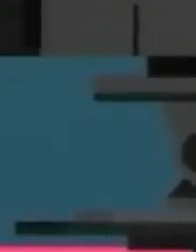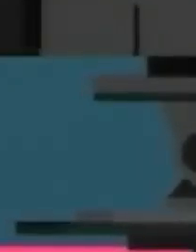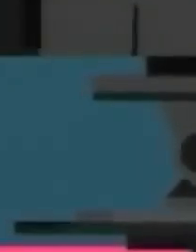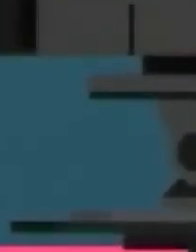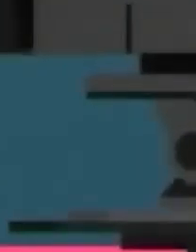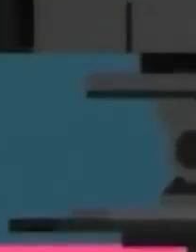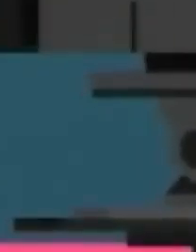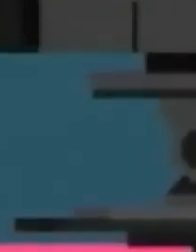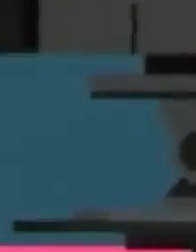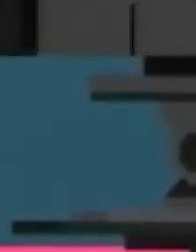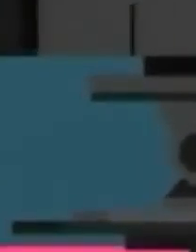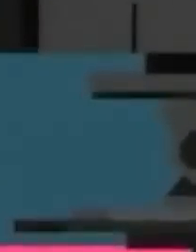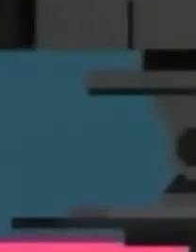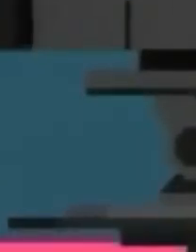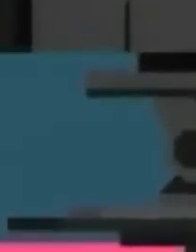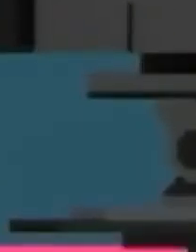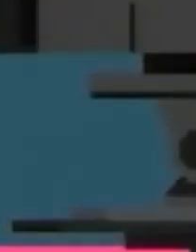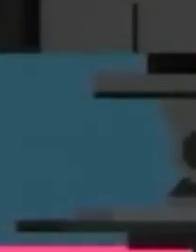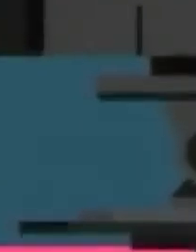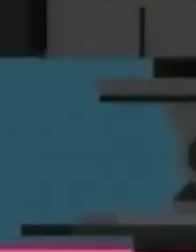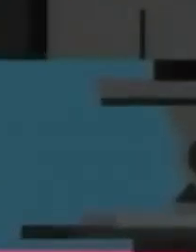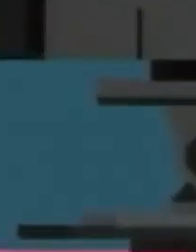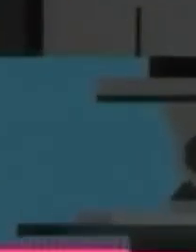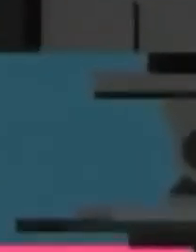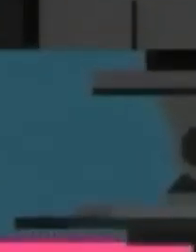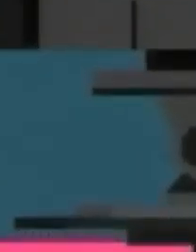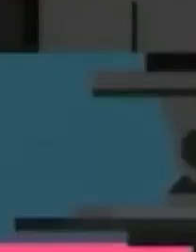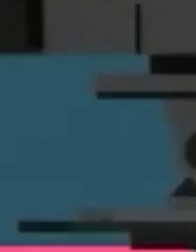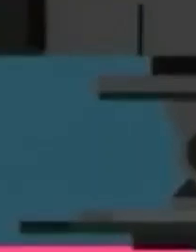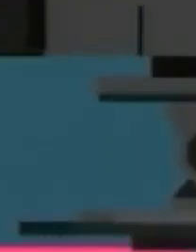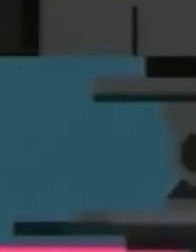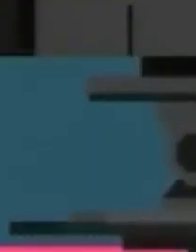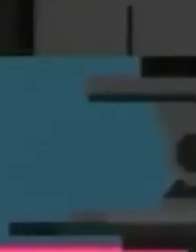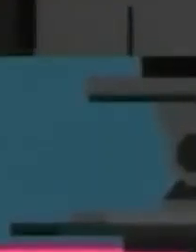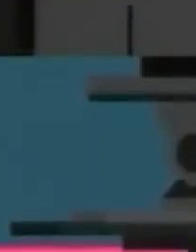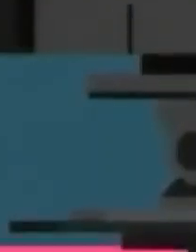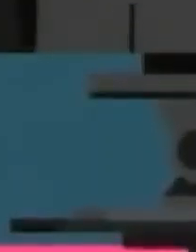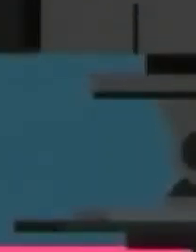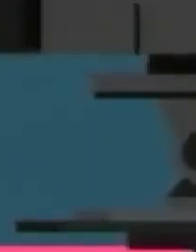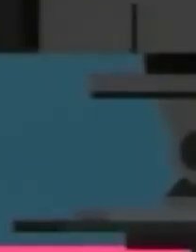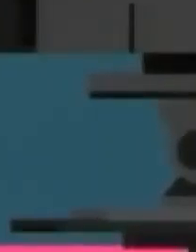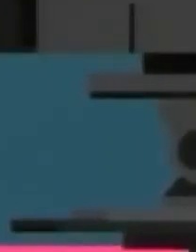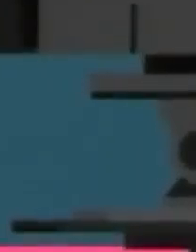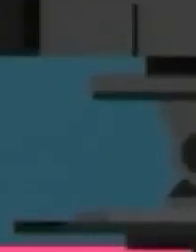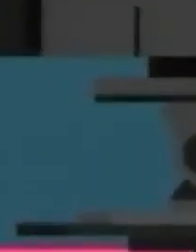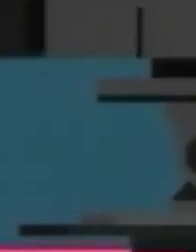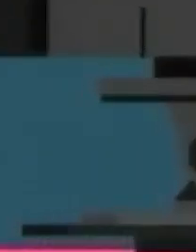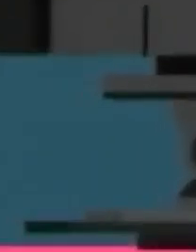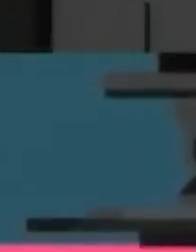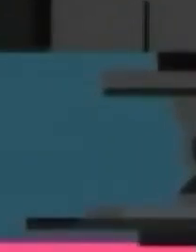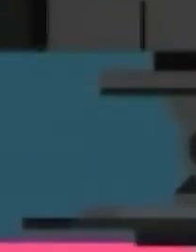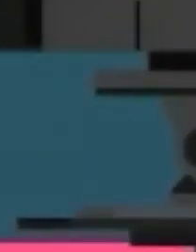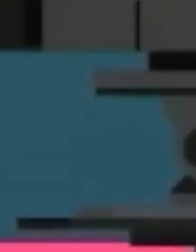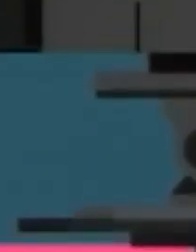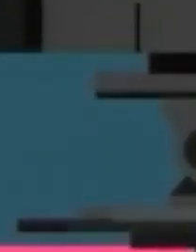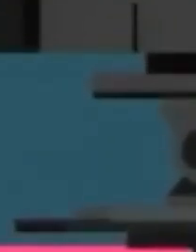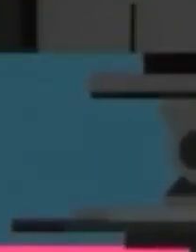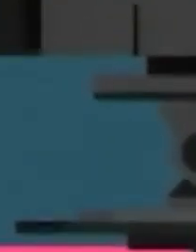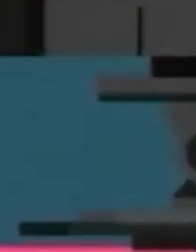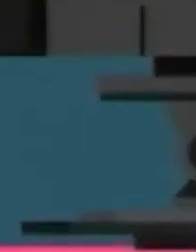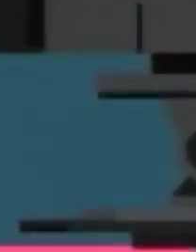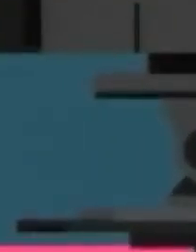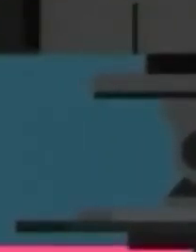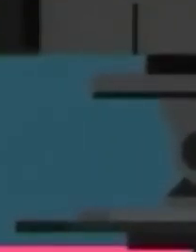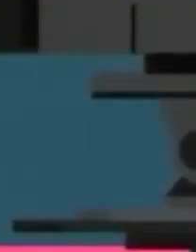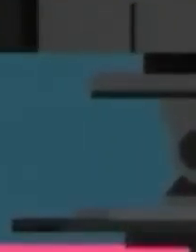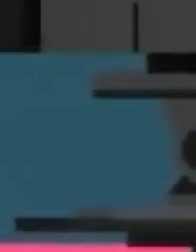ومي. أولوياتك واهتماماتك هتلاقيها بس في هي ومي. هي ومي هي